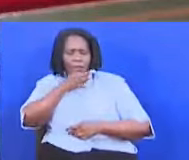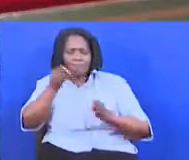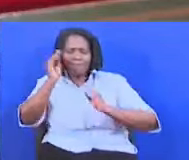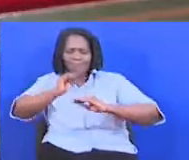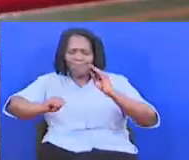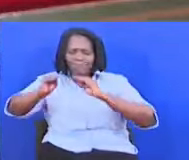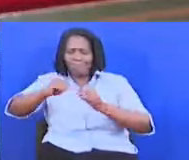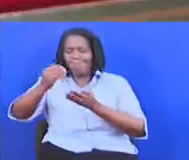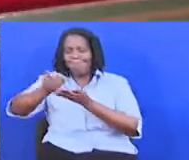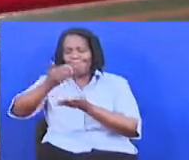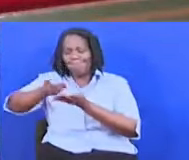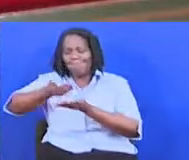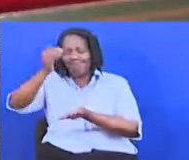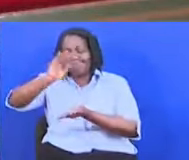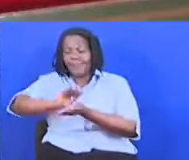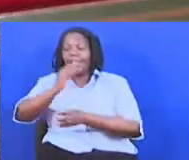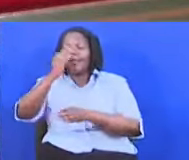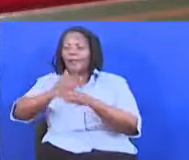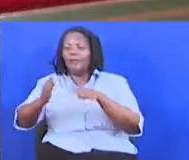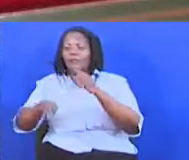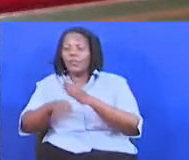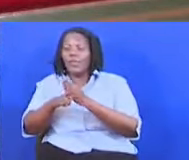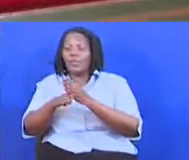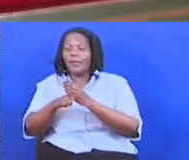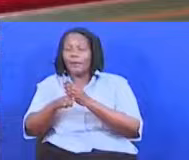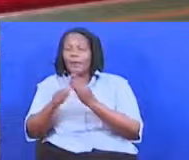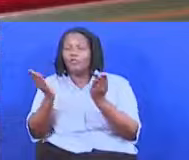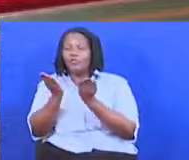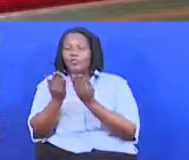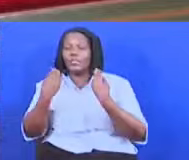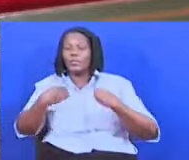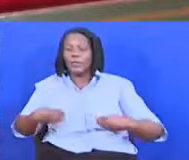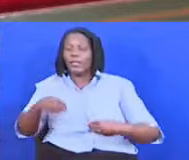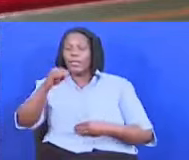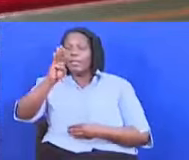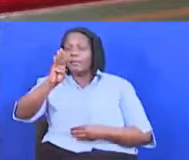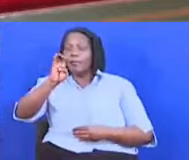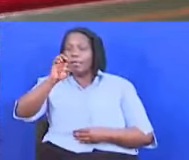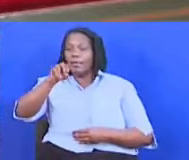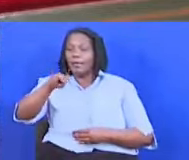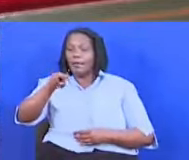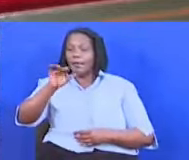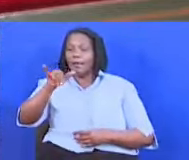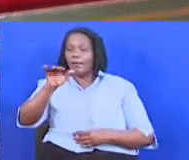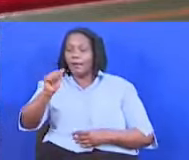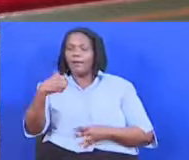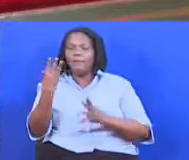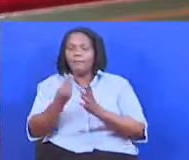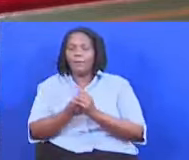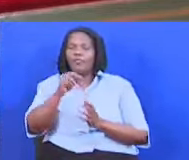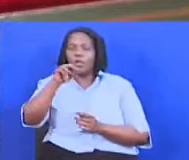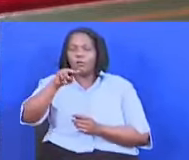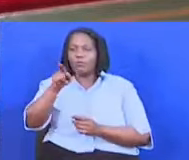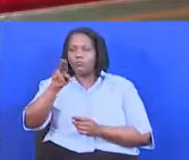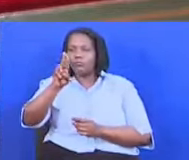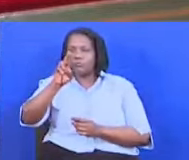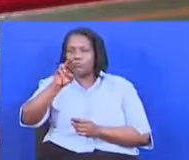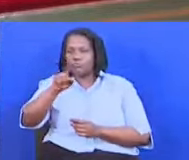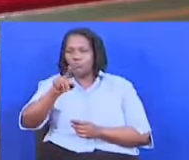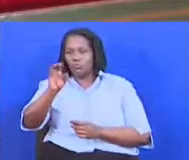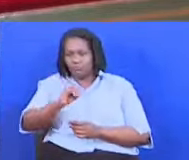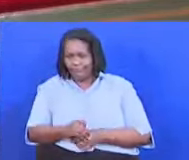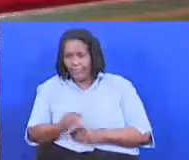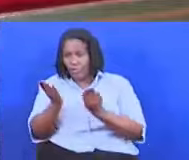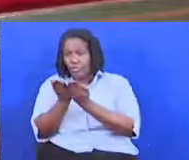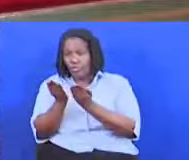DC za kujenga shule ya sekondari ya Benaya na Nguzo. Na shule hizo tayari